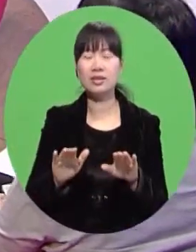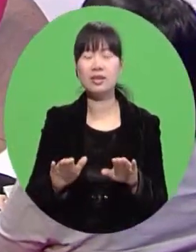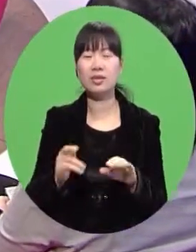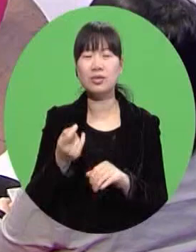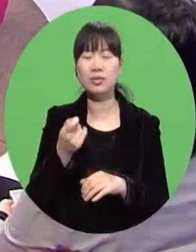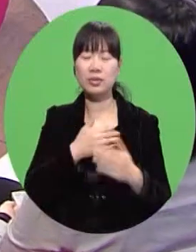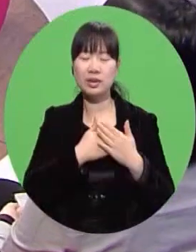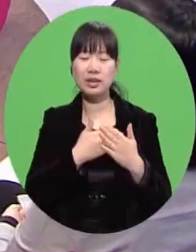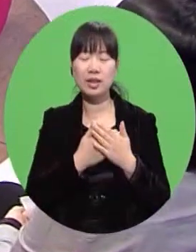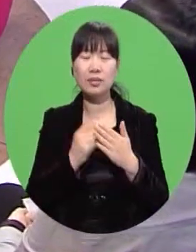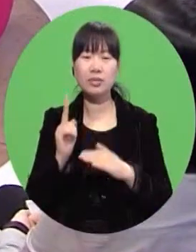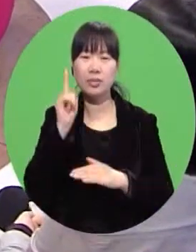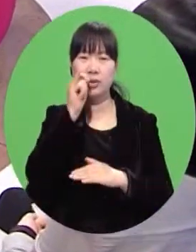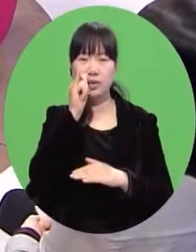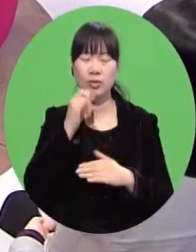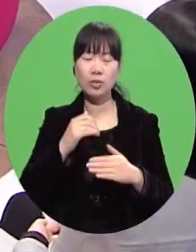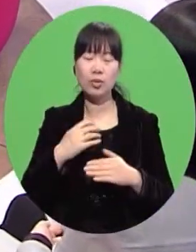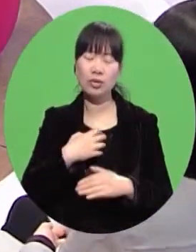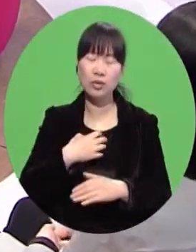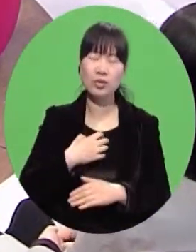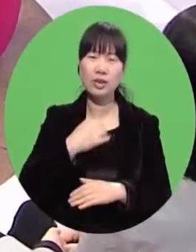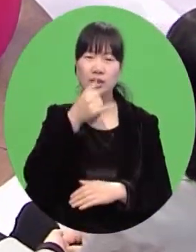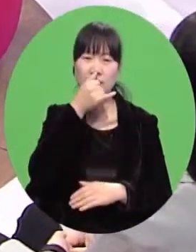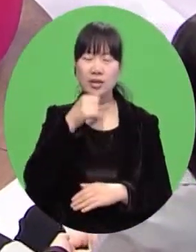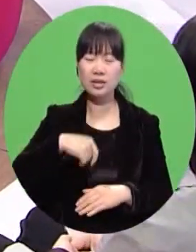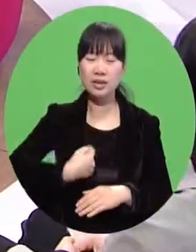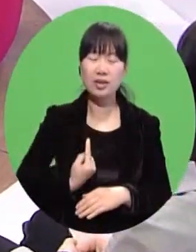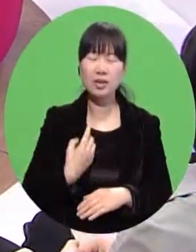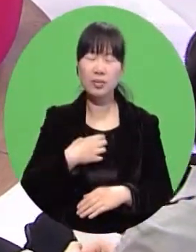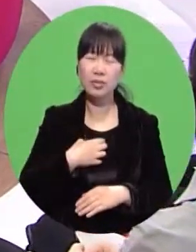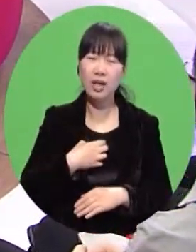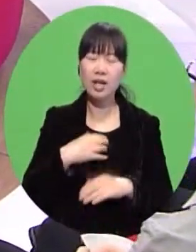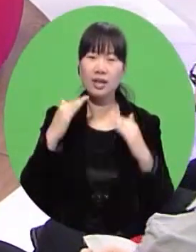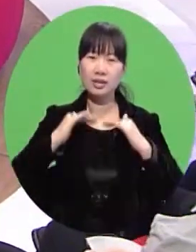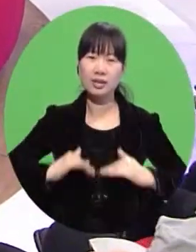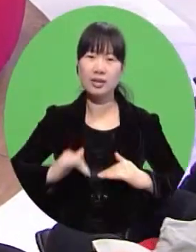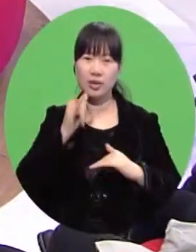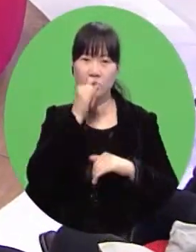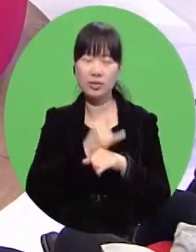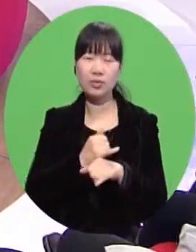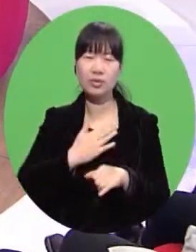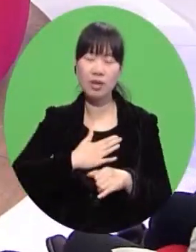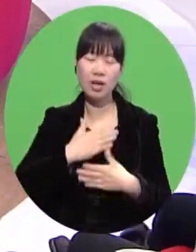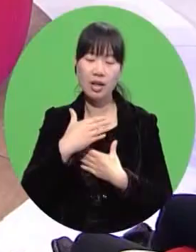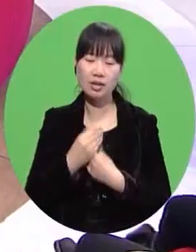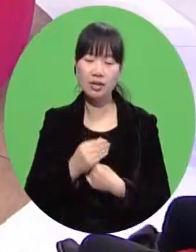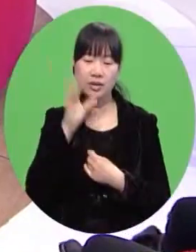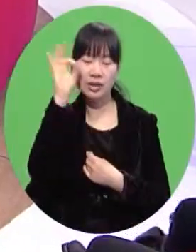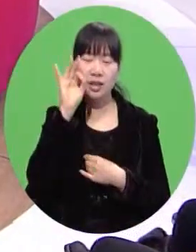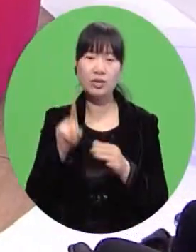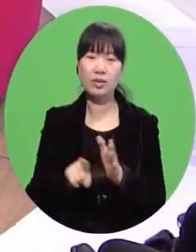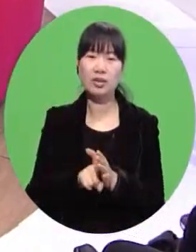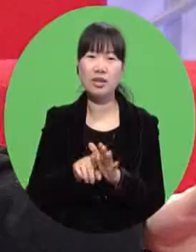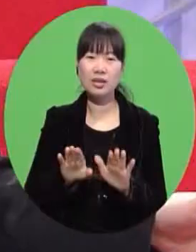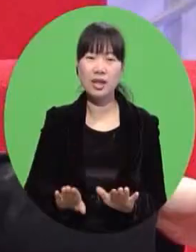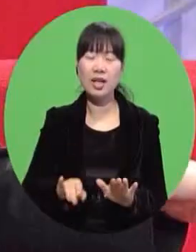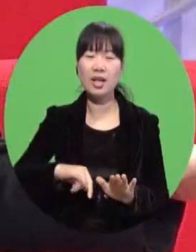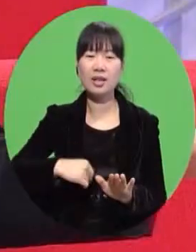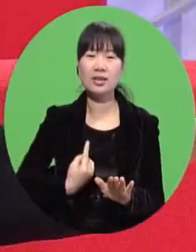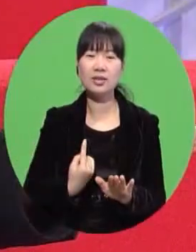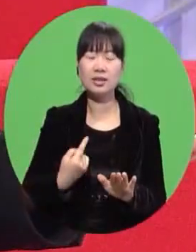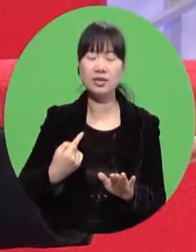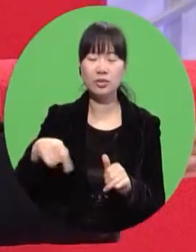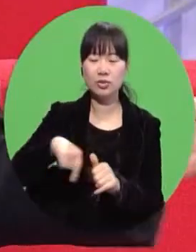조금 긴장감이 높고 불안한 아이들은요. 자기의 불안을 진정시키고 정서적인 안정을 찾기 위해서요. 나름대로